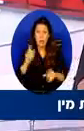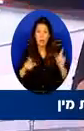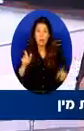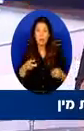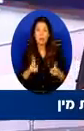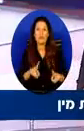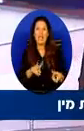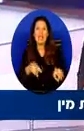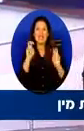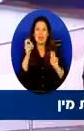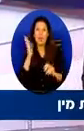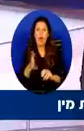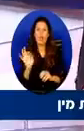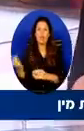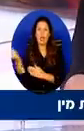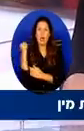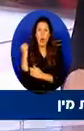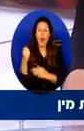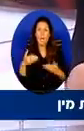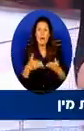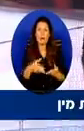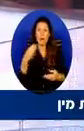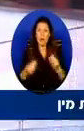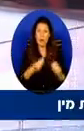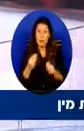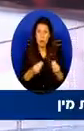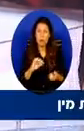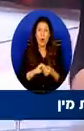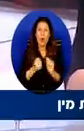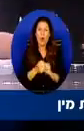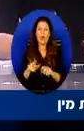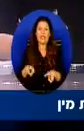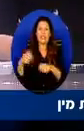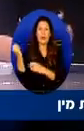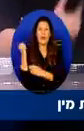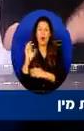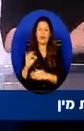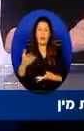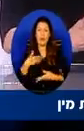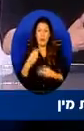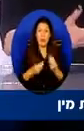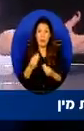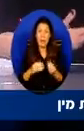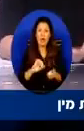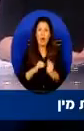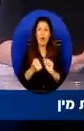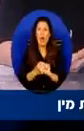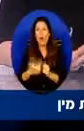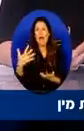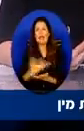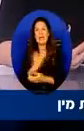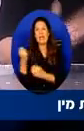ניצול לרעה של כוח באמצעות מין, או ניצול כוח בשביל להשיג מין, או השגת כוח באמצעות מין, לא